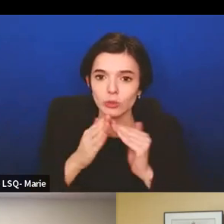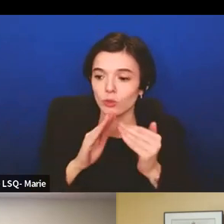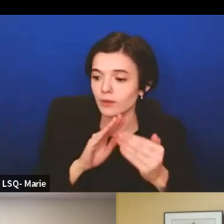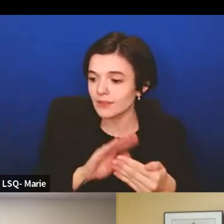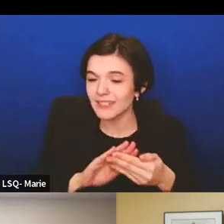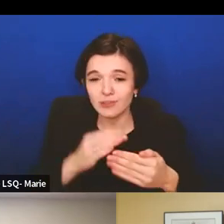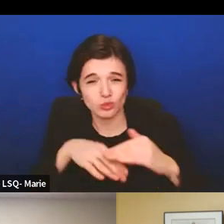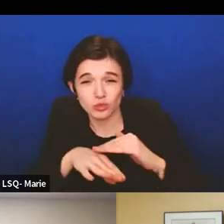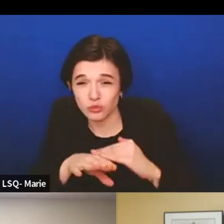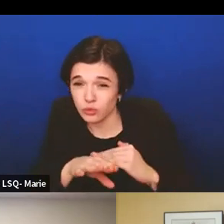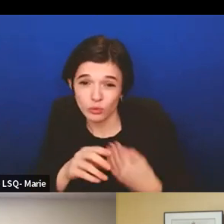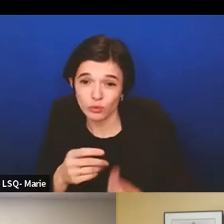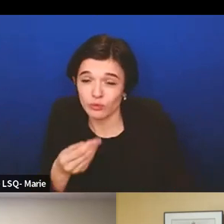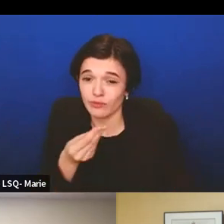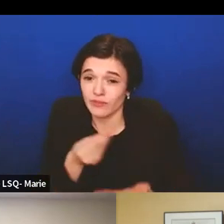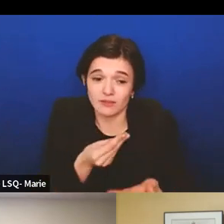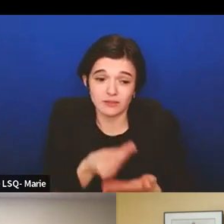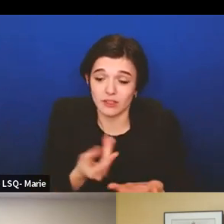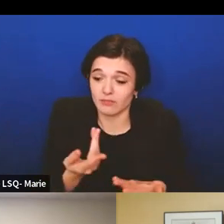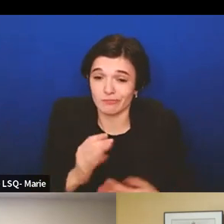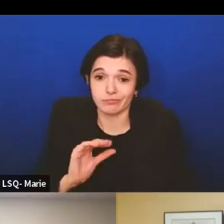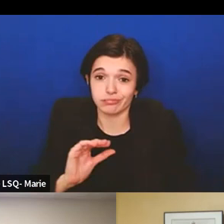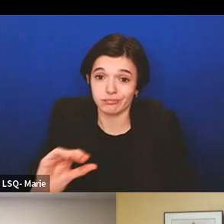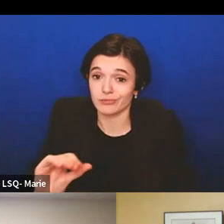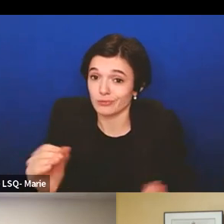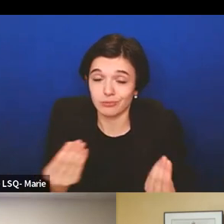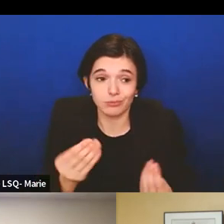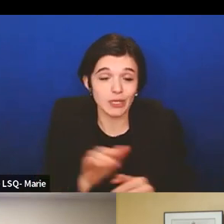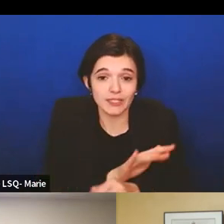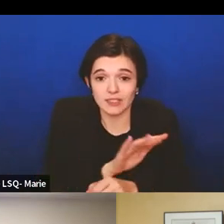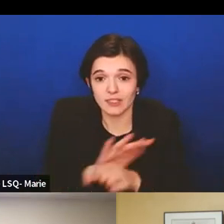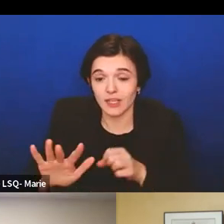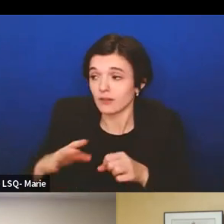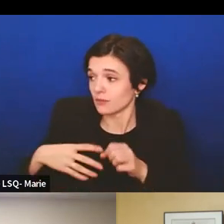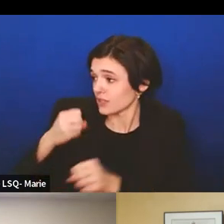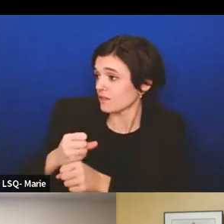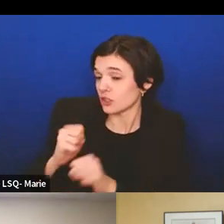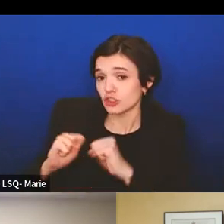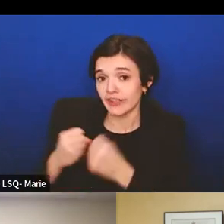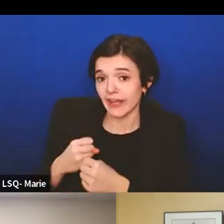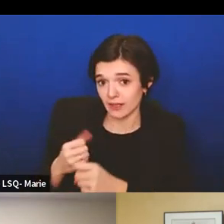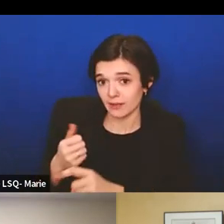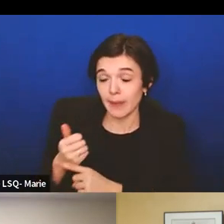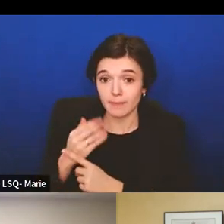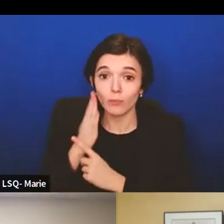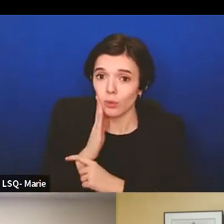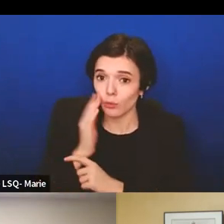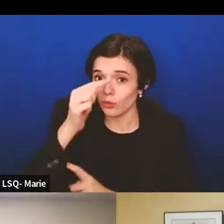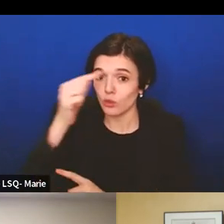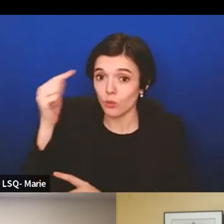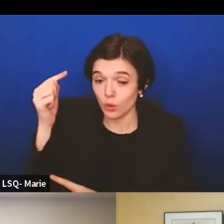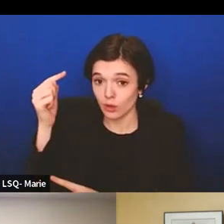sous-financés. Et j'ai parlé à des travailleuses sociales de race noire et elles m'ont dit qu'elles ont été